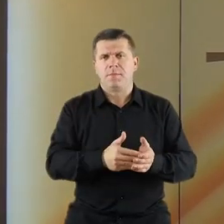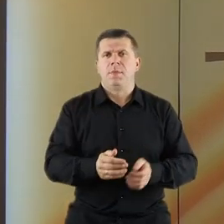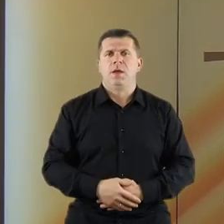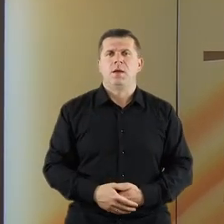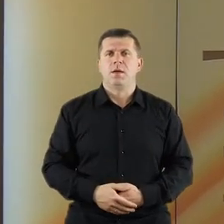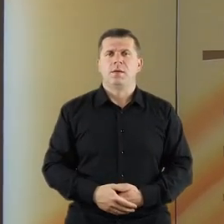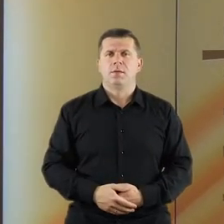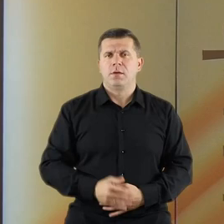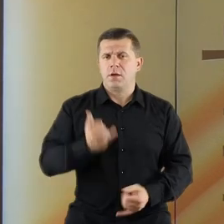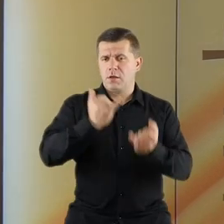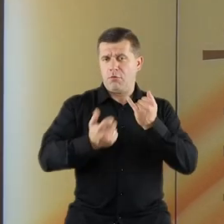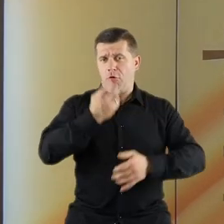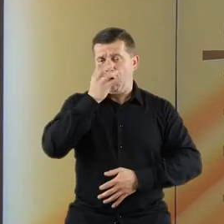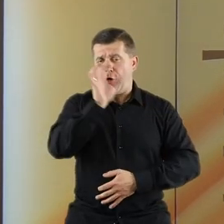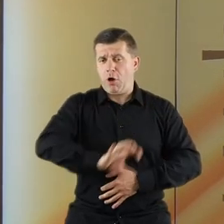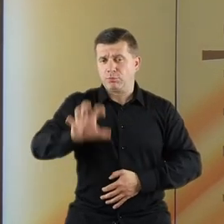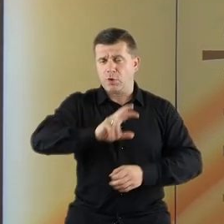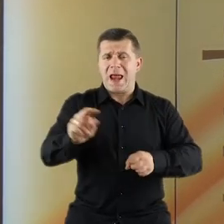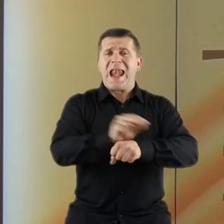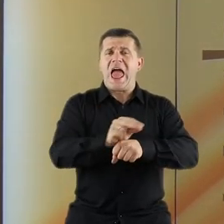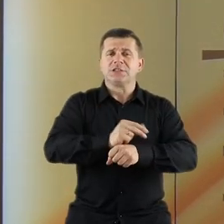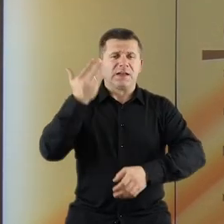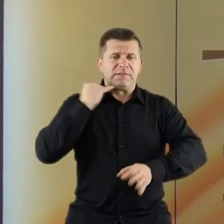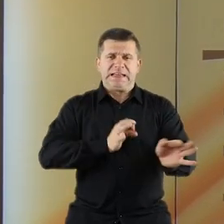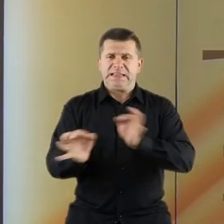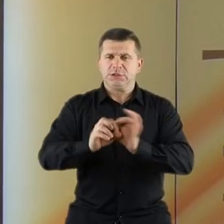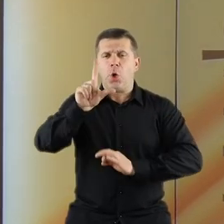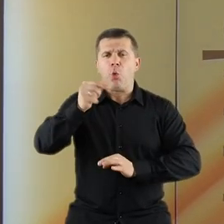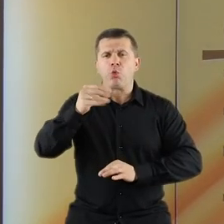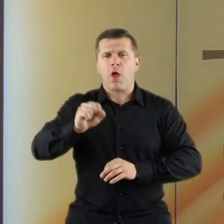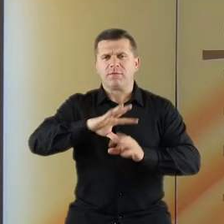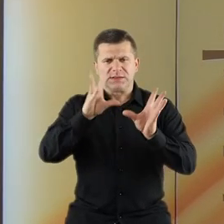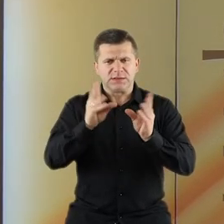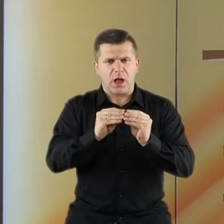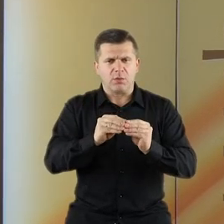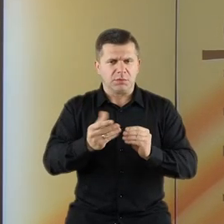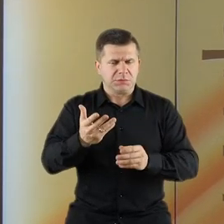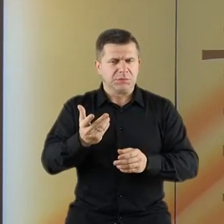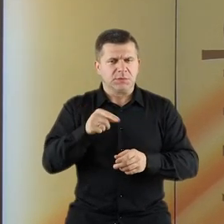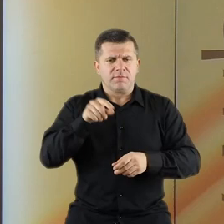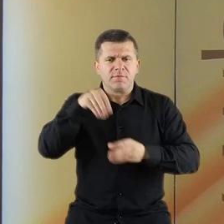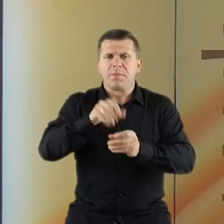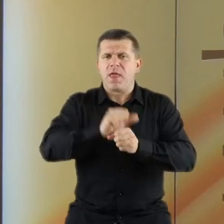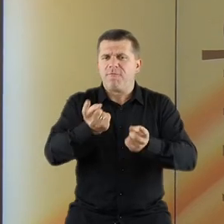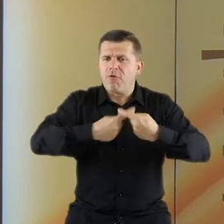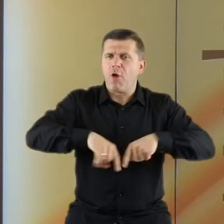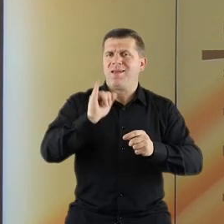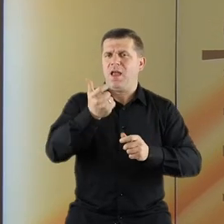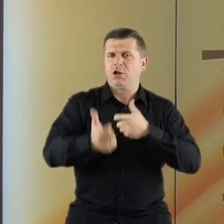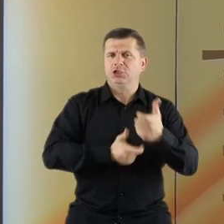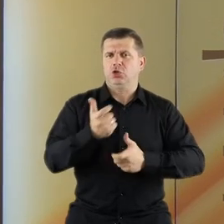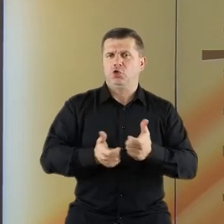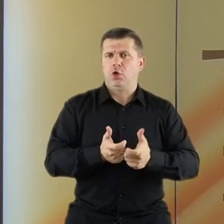że jeśli obserwujemy do leczenia ludowe tutaj jest cały spektakl Bo mamy tam wykonywane pewne